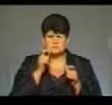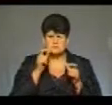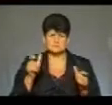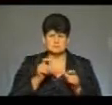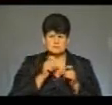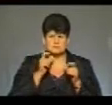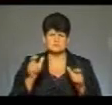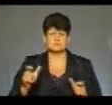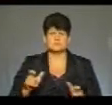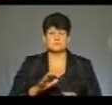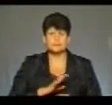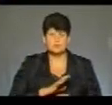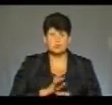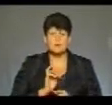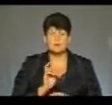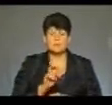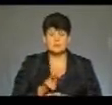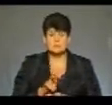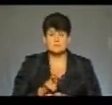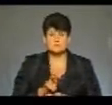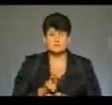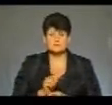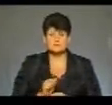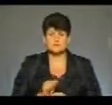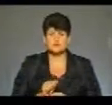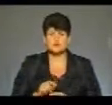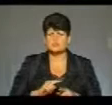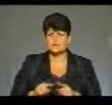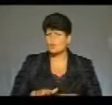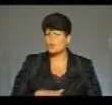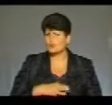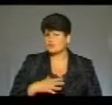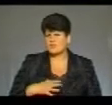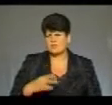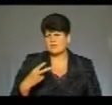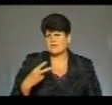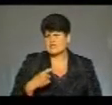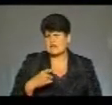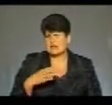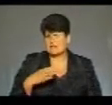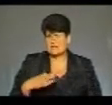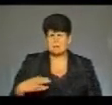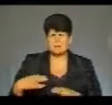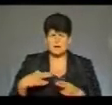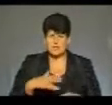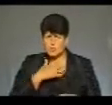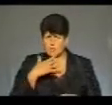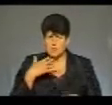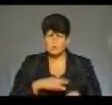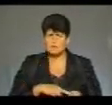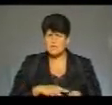і повиходило, і тут вже. Швидки довго чекали, хвилин 20, приїхало багато